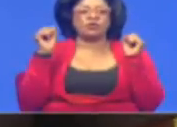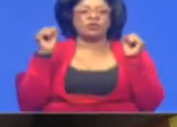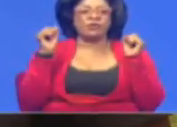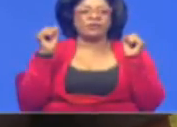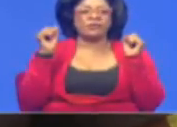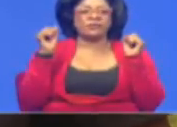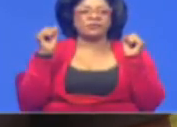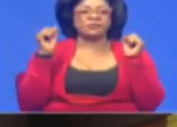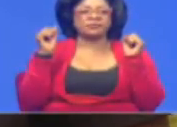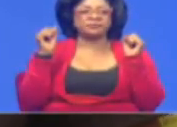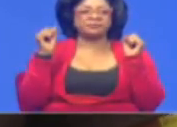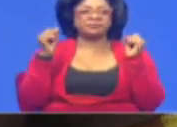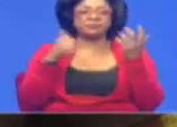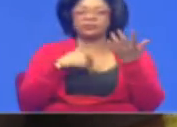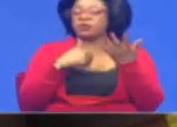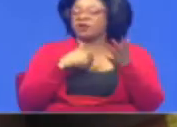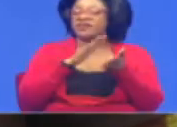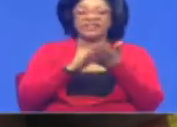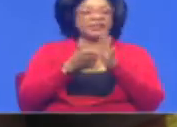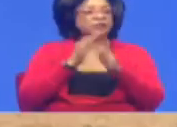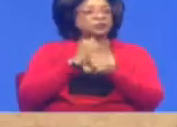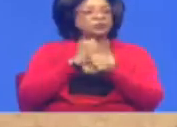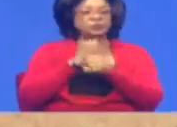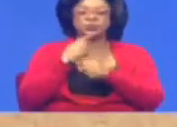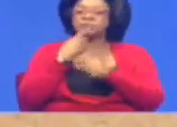At the end of the day you have nothing to do, nawaambia tu ni sawa.